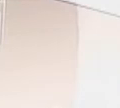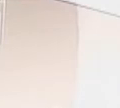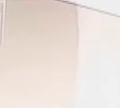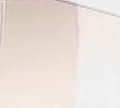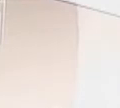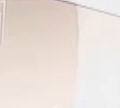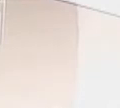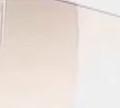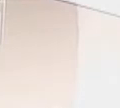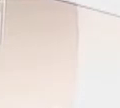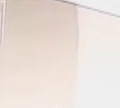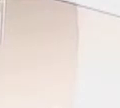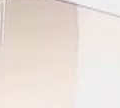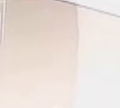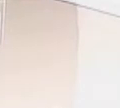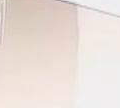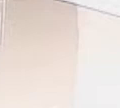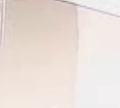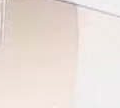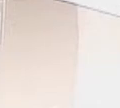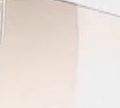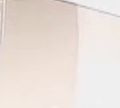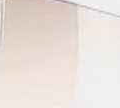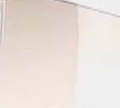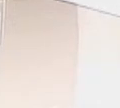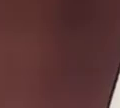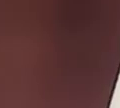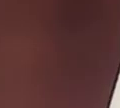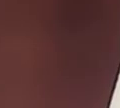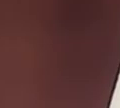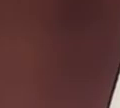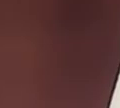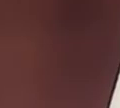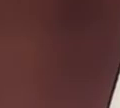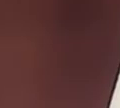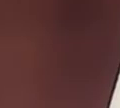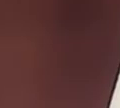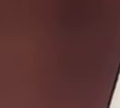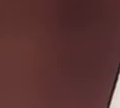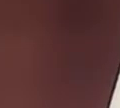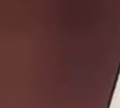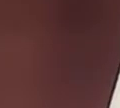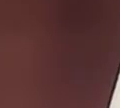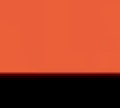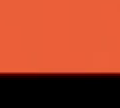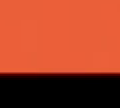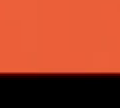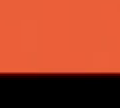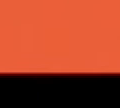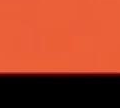Вітаю глядачів телеканалу ЮА Тернопіль. В ефірі новини у студії Богдана Сарабун. Дивіться у випуску.